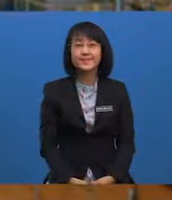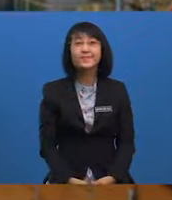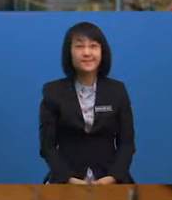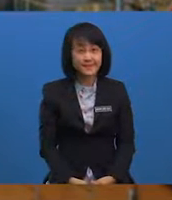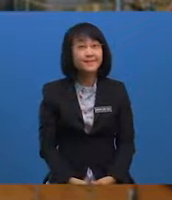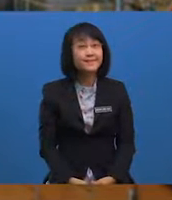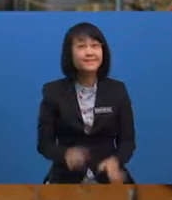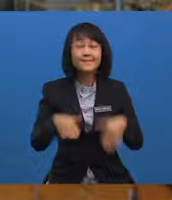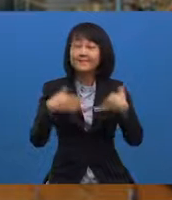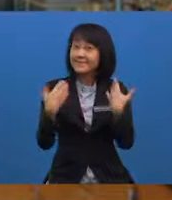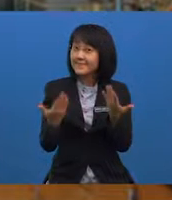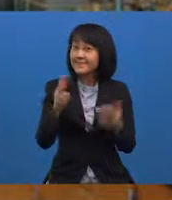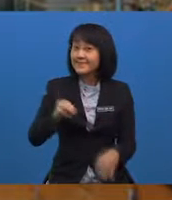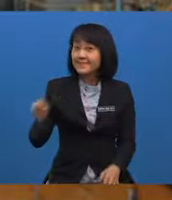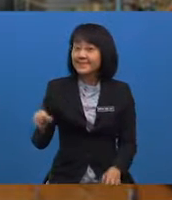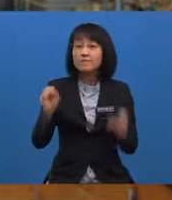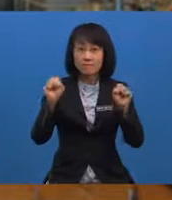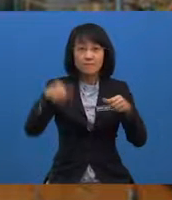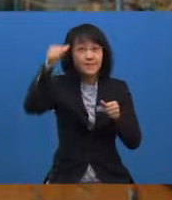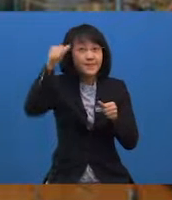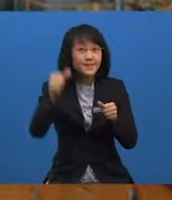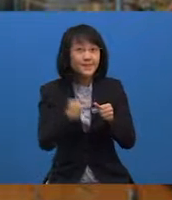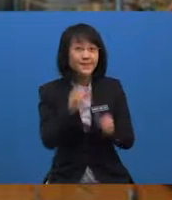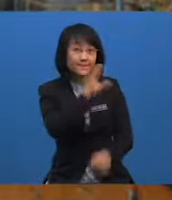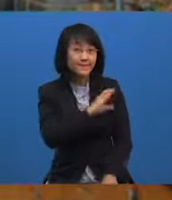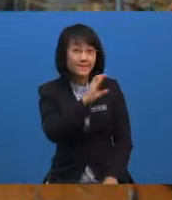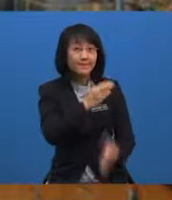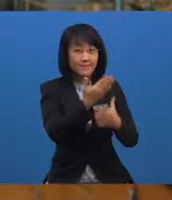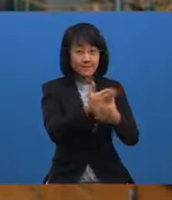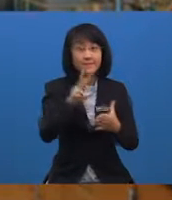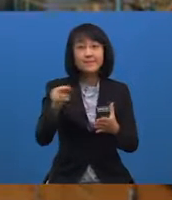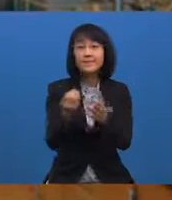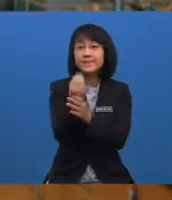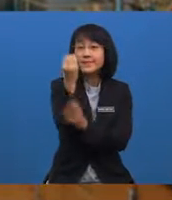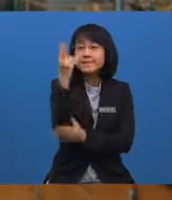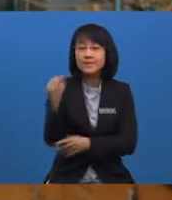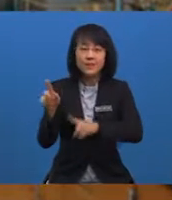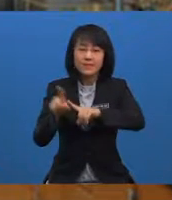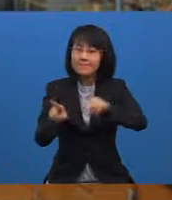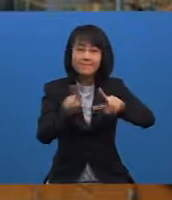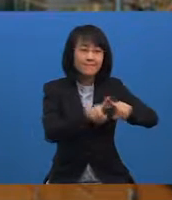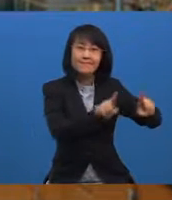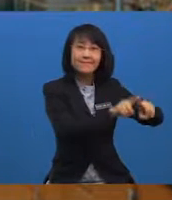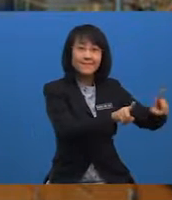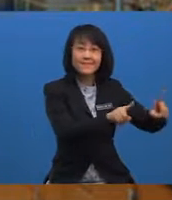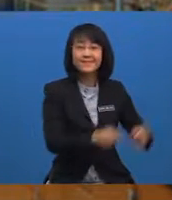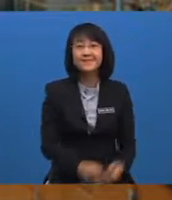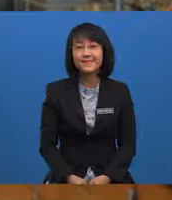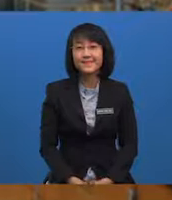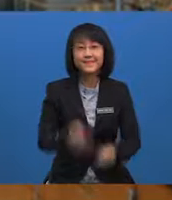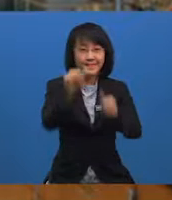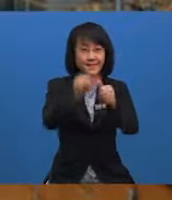Ha, bagaimana murid-murid? Boleh ingat ciri-ciri bahagian tumbuhan yang berbeza?